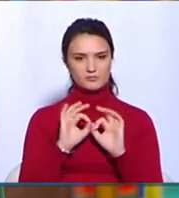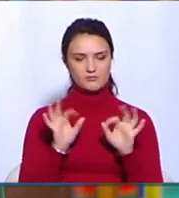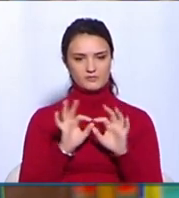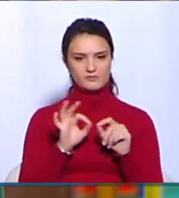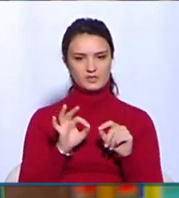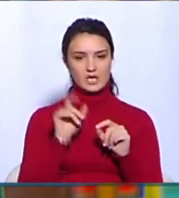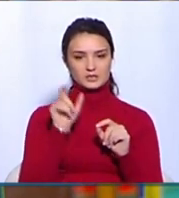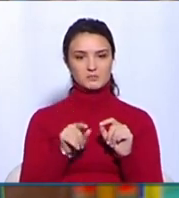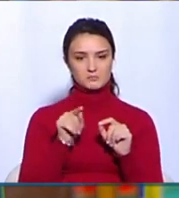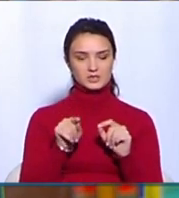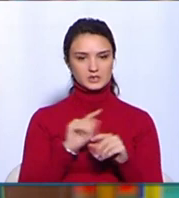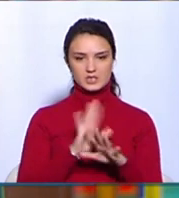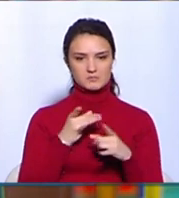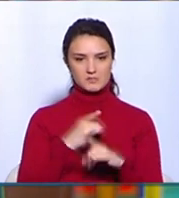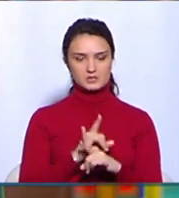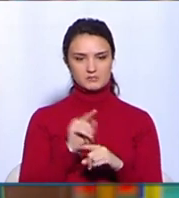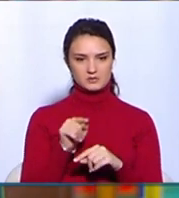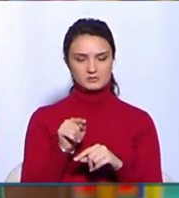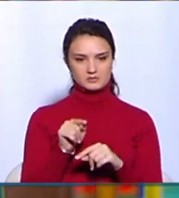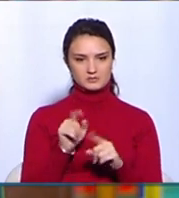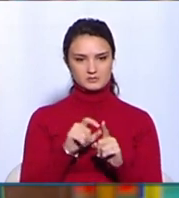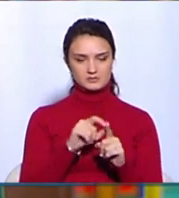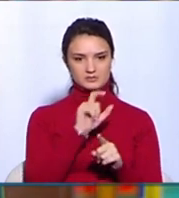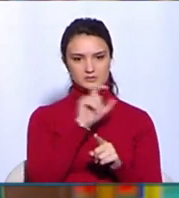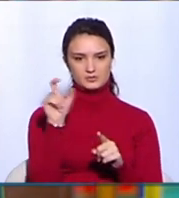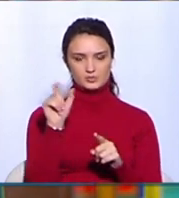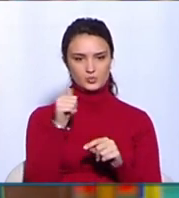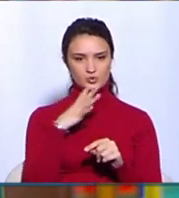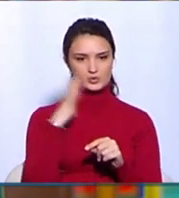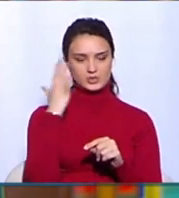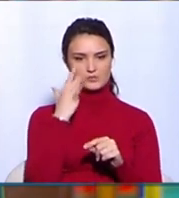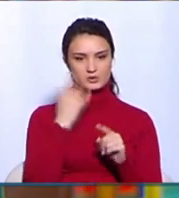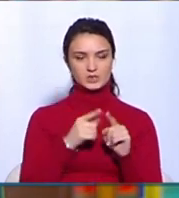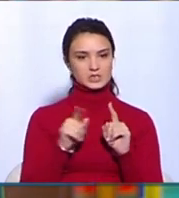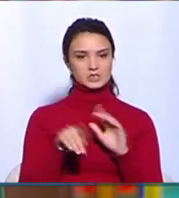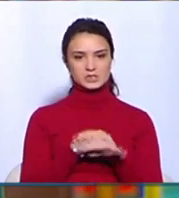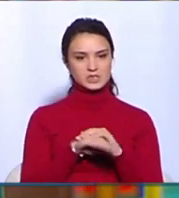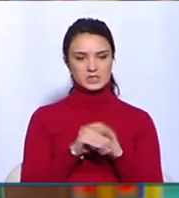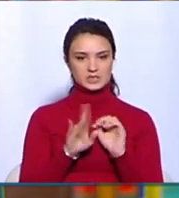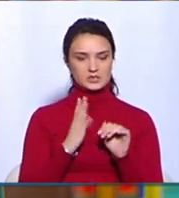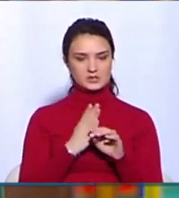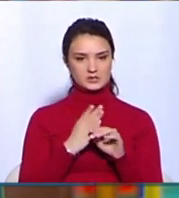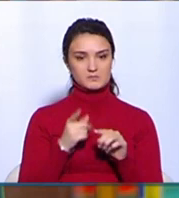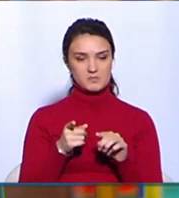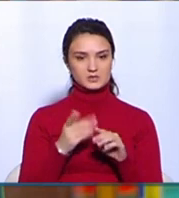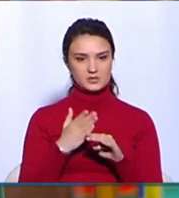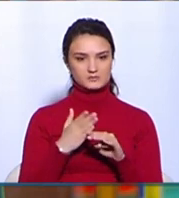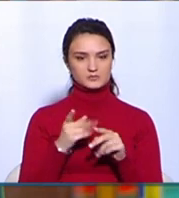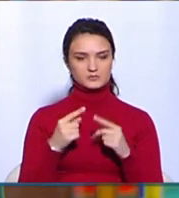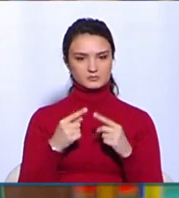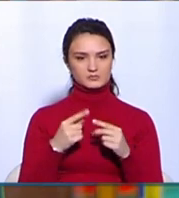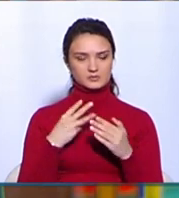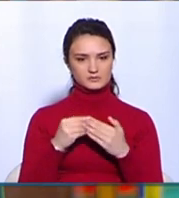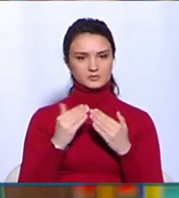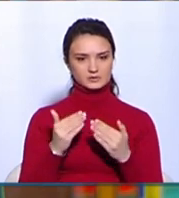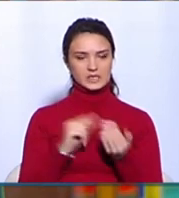ჩამოვაყალიბო. ადამიანი არ იბადება ტაბულა რაზა, როგორც წარმოდგენა იყო. ეს ცარიელი დაფა არ არის. მას მოაქვს უკვე